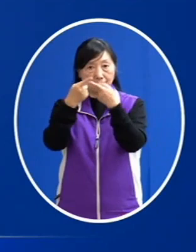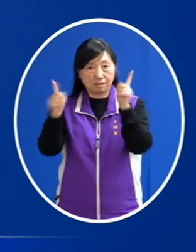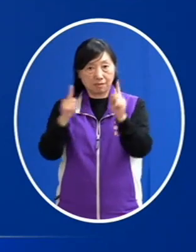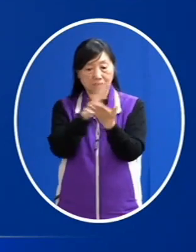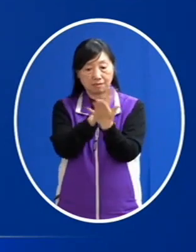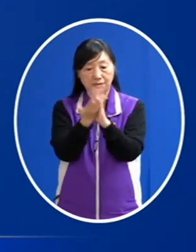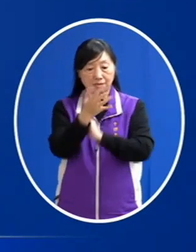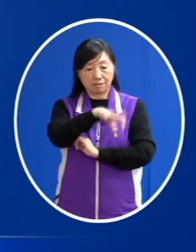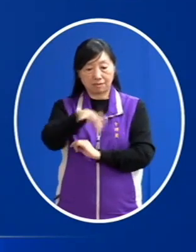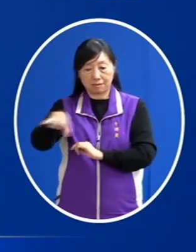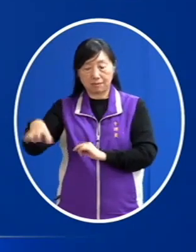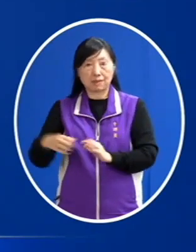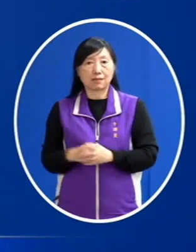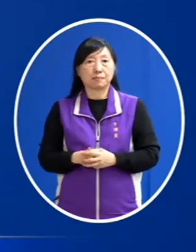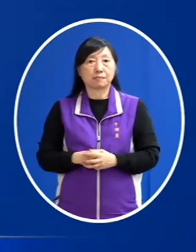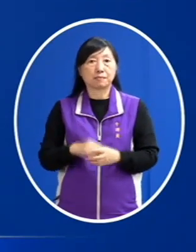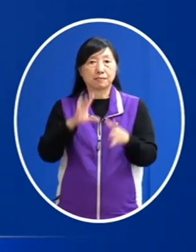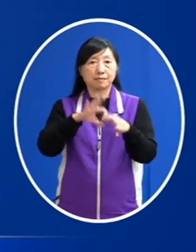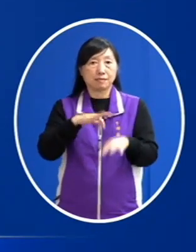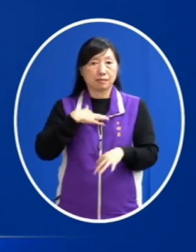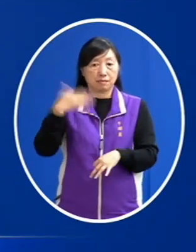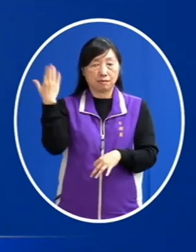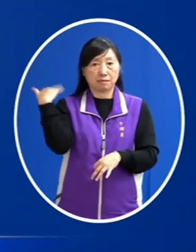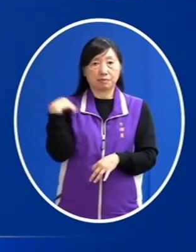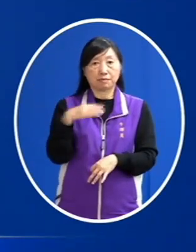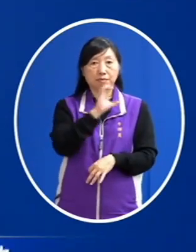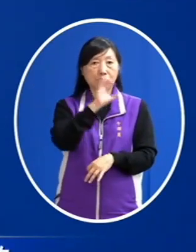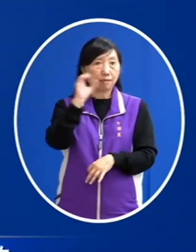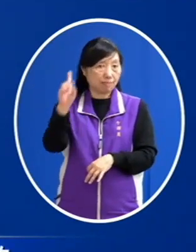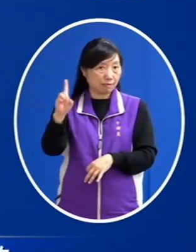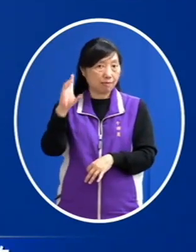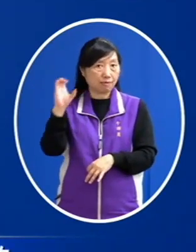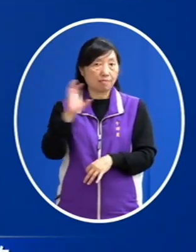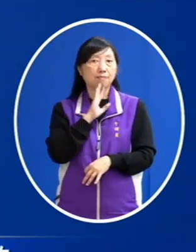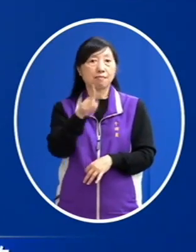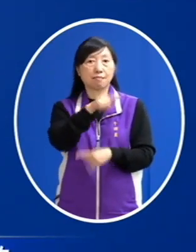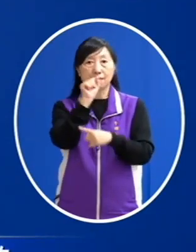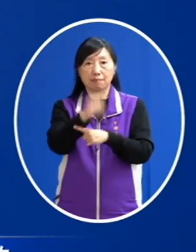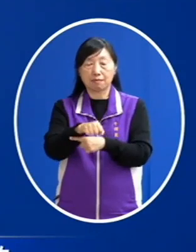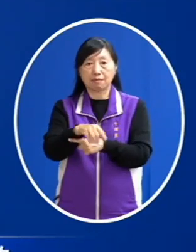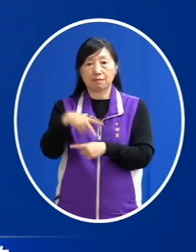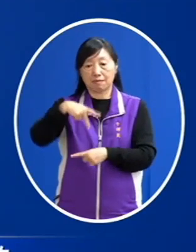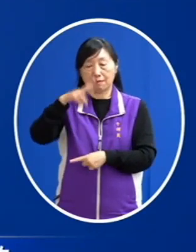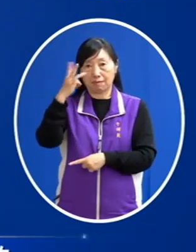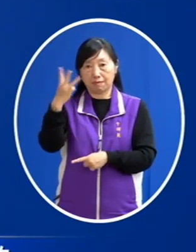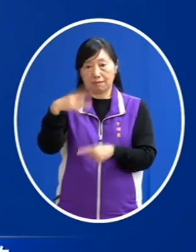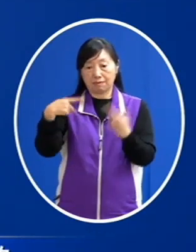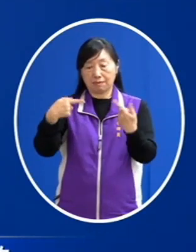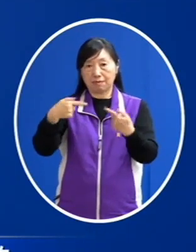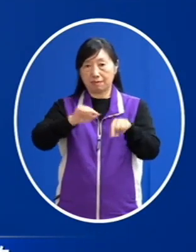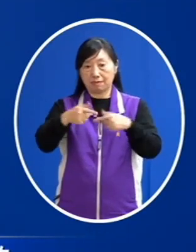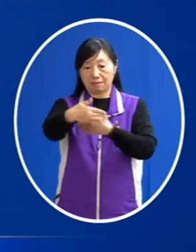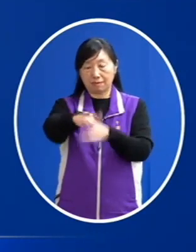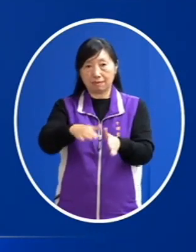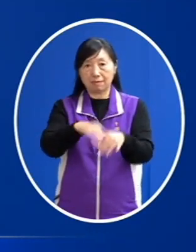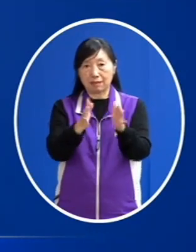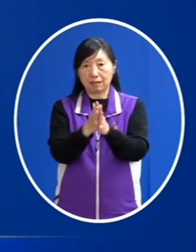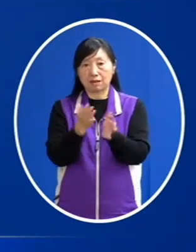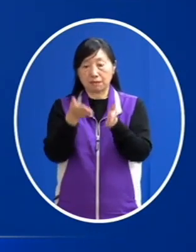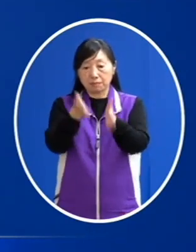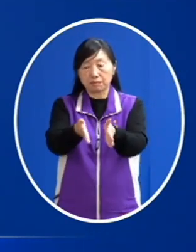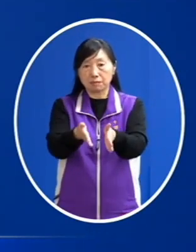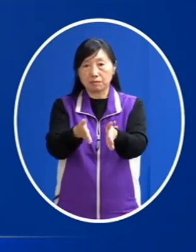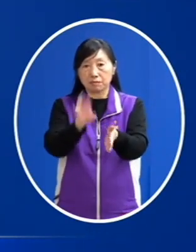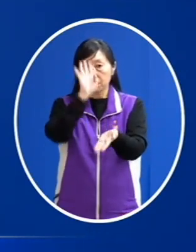机构，因为我们有过去 CDC 核准的在 P3 实验室可以操作这样病毒的这样子的一